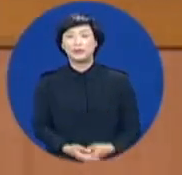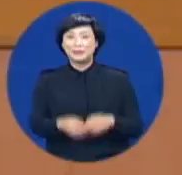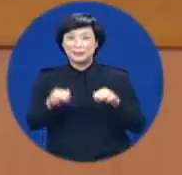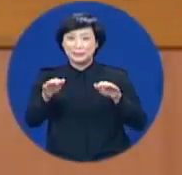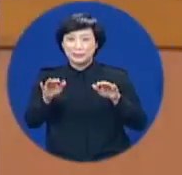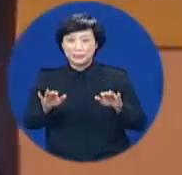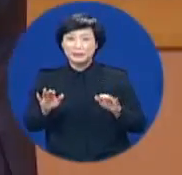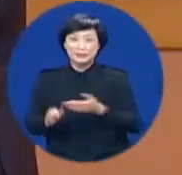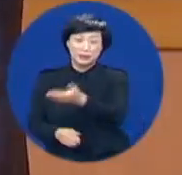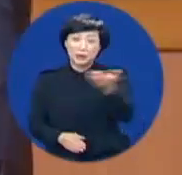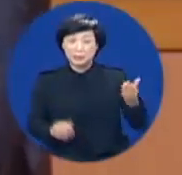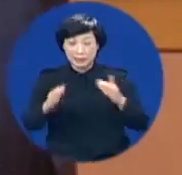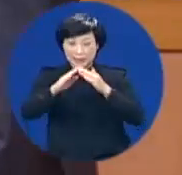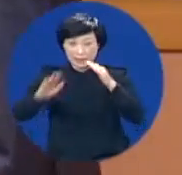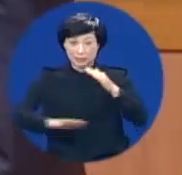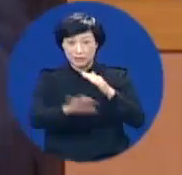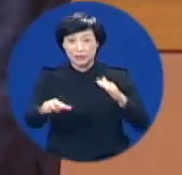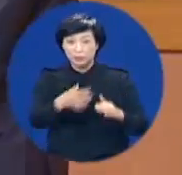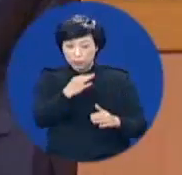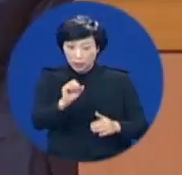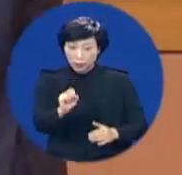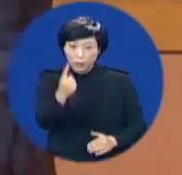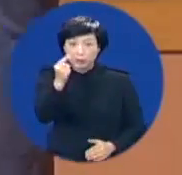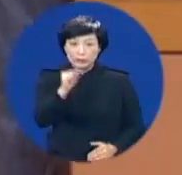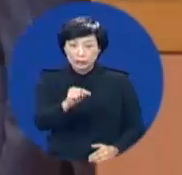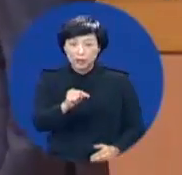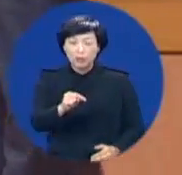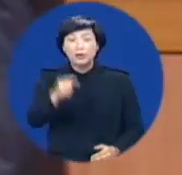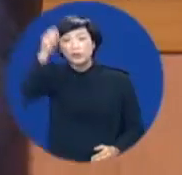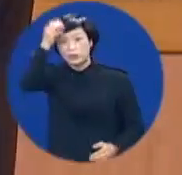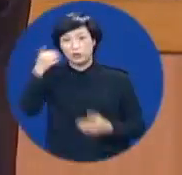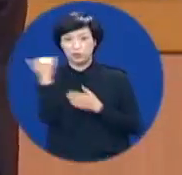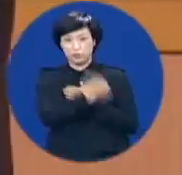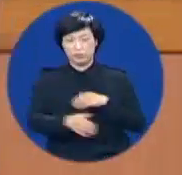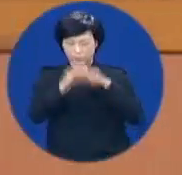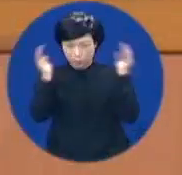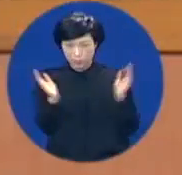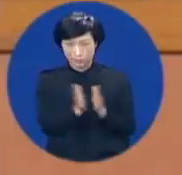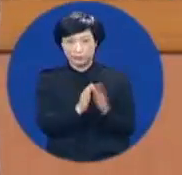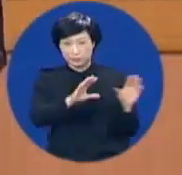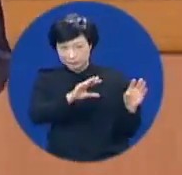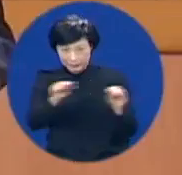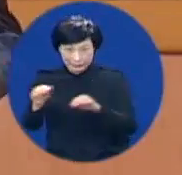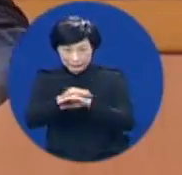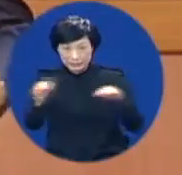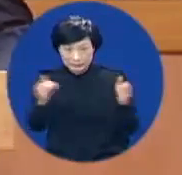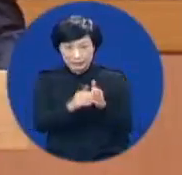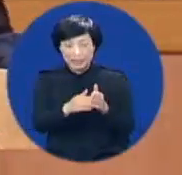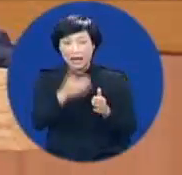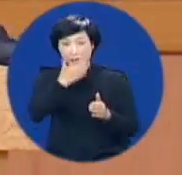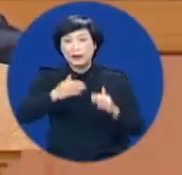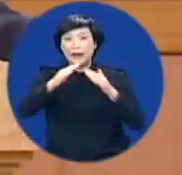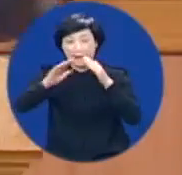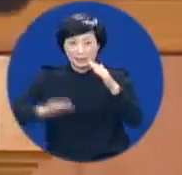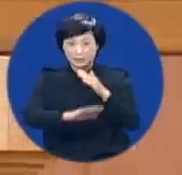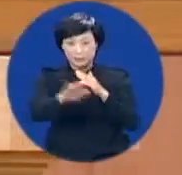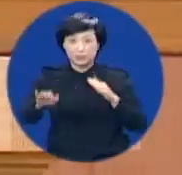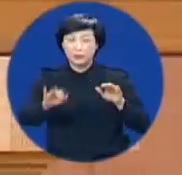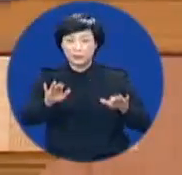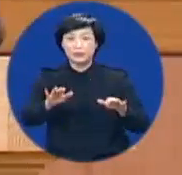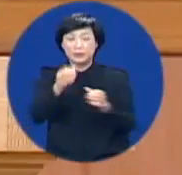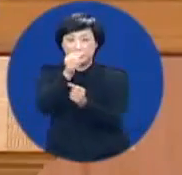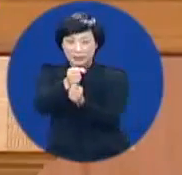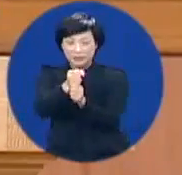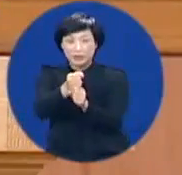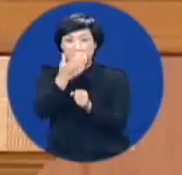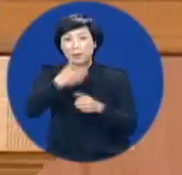오늘은 여러분의 가정의 불행의 원인을 영육간에 치유하고 해결하고 행복한 가정으로